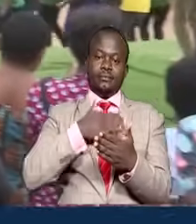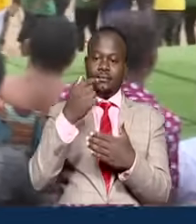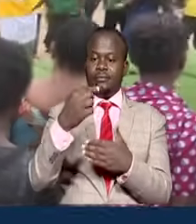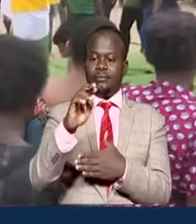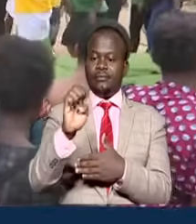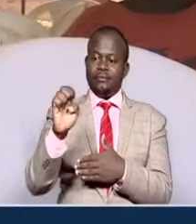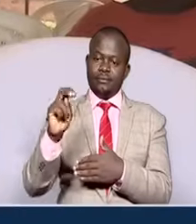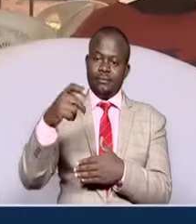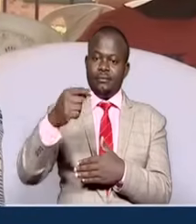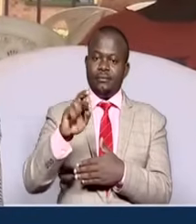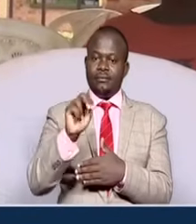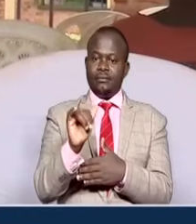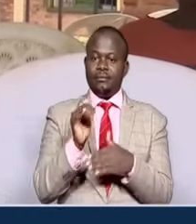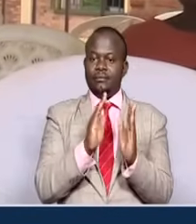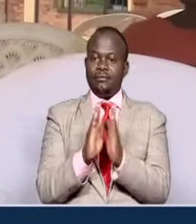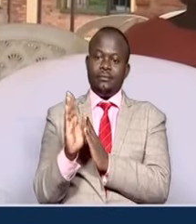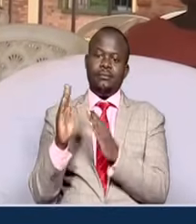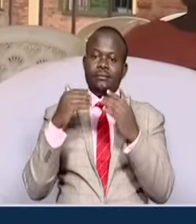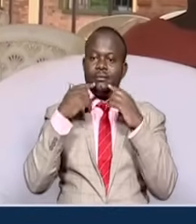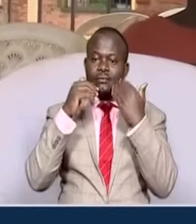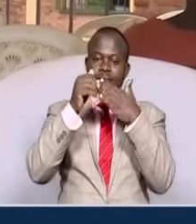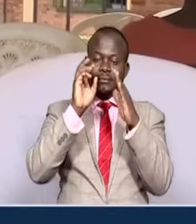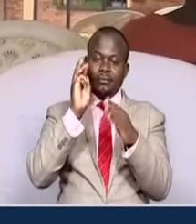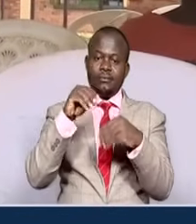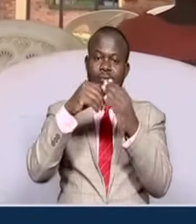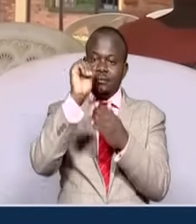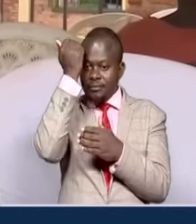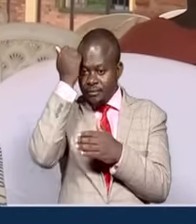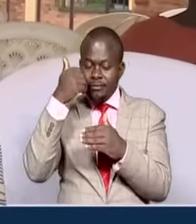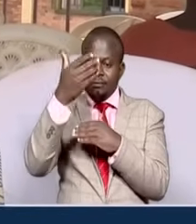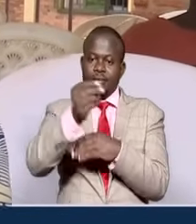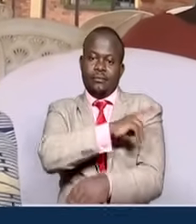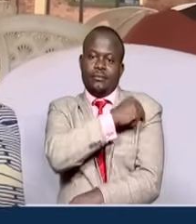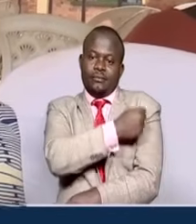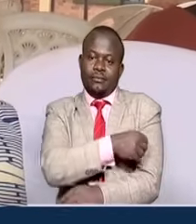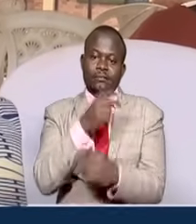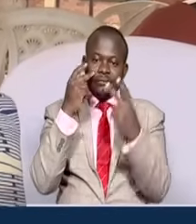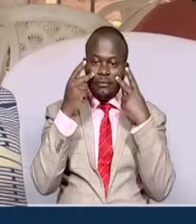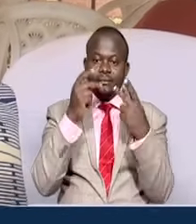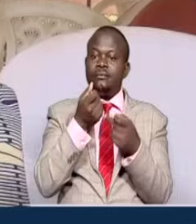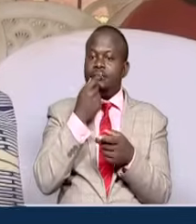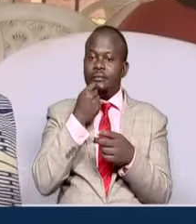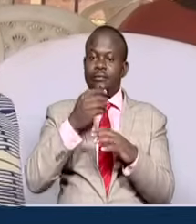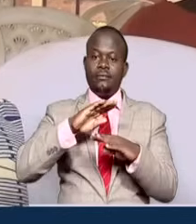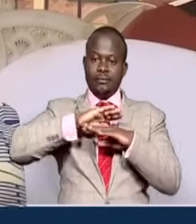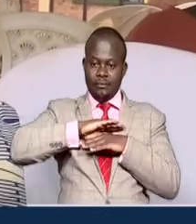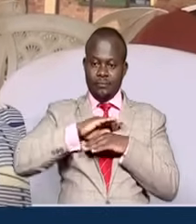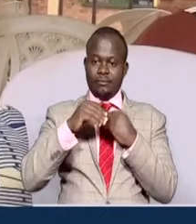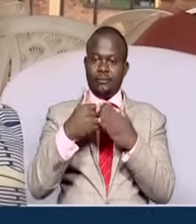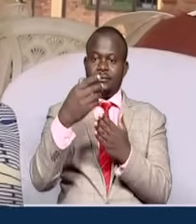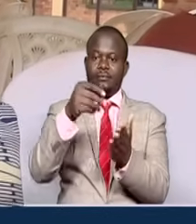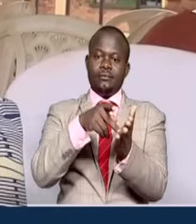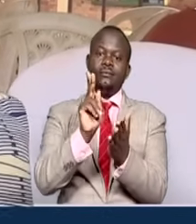Party ribateganyiriza. Bavuze yuko tuzaba dutanga mituweli, twajya kwa muganga tutabona imiti ihagije tukajya kuyigura